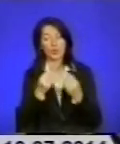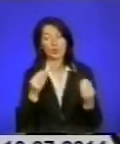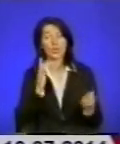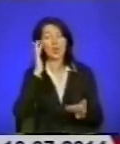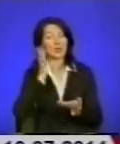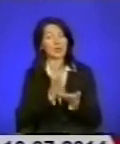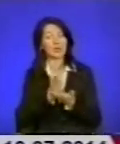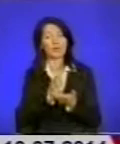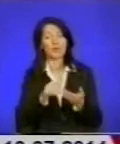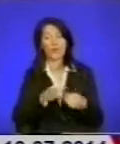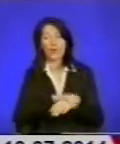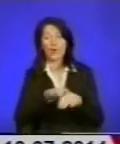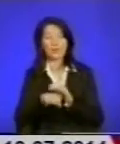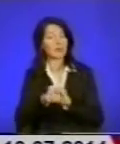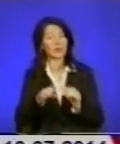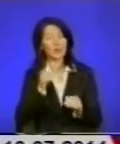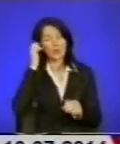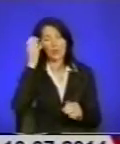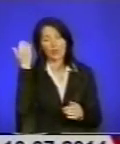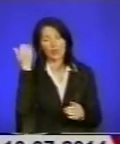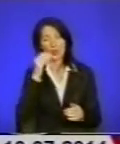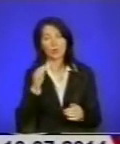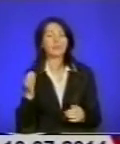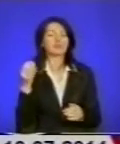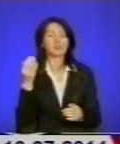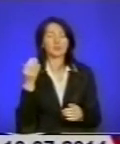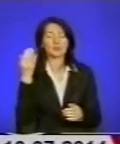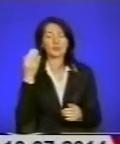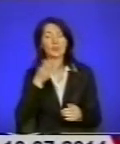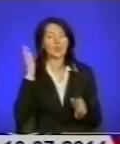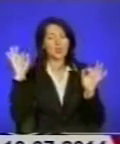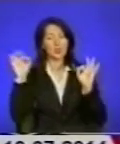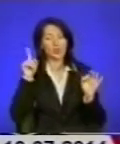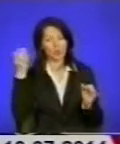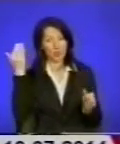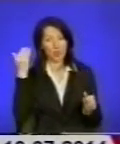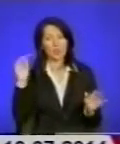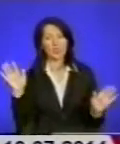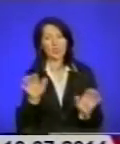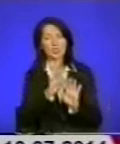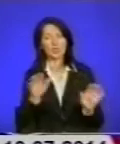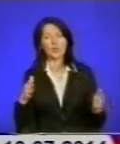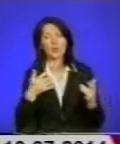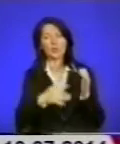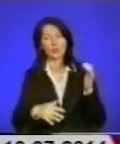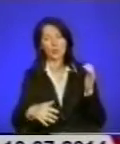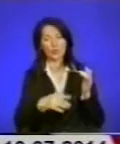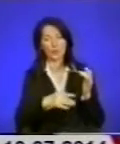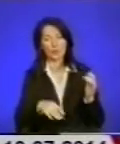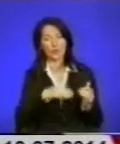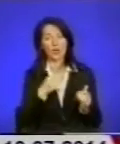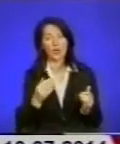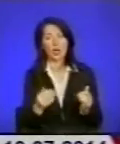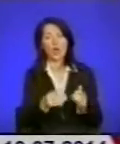політв'язнів не пам'ятає уже давно. Не звучав тут раніше і мелодійний спів бандури. Під його акомпанемент учасники молодіжного